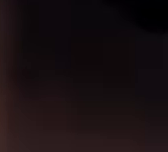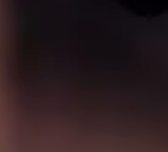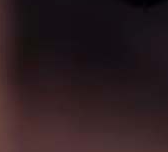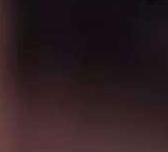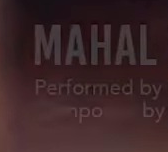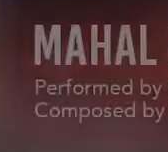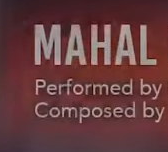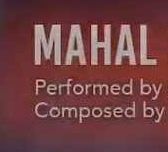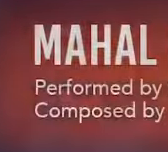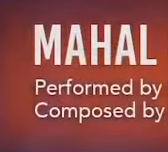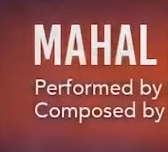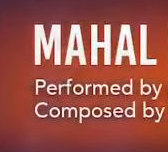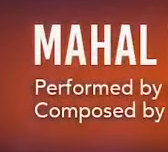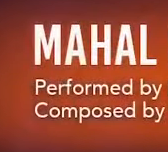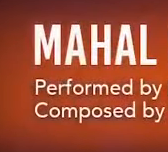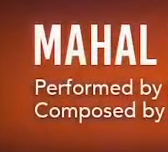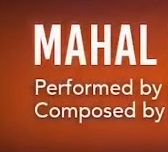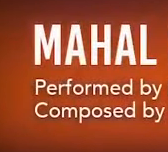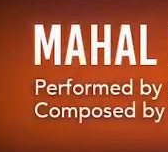Ready na?